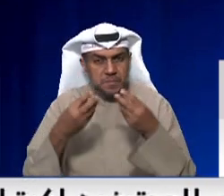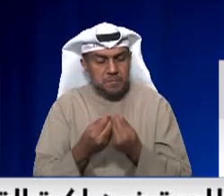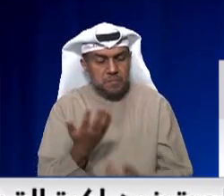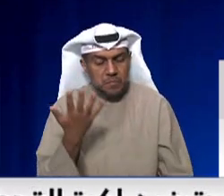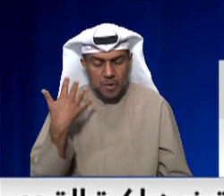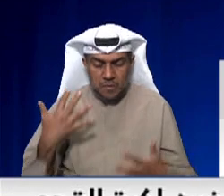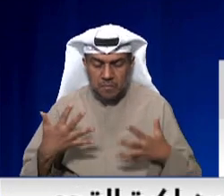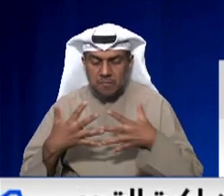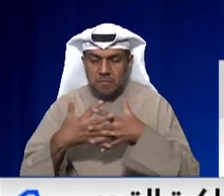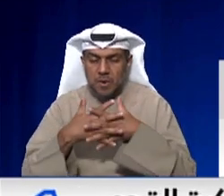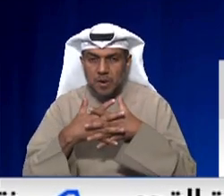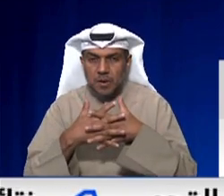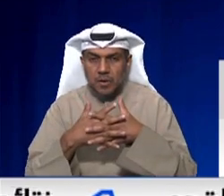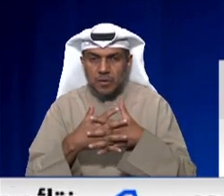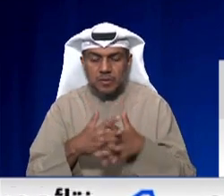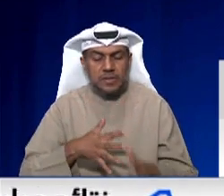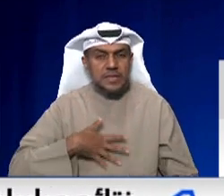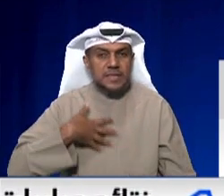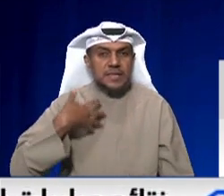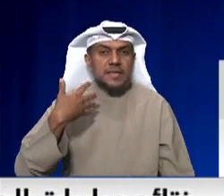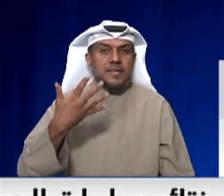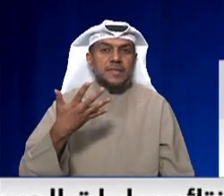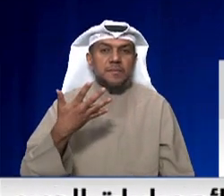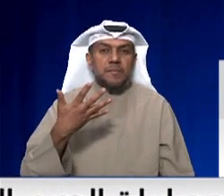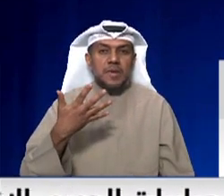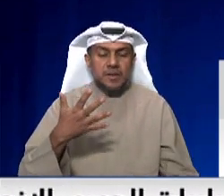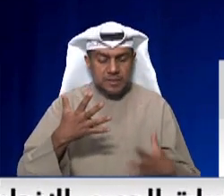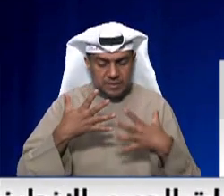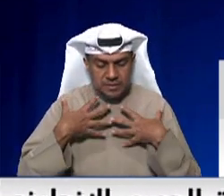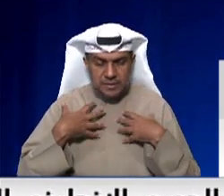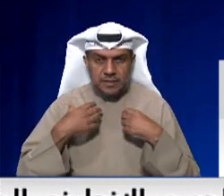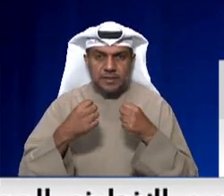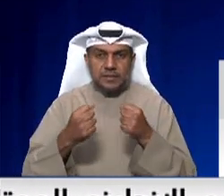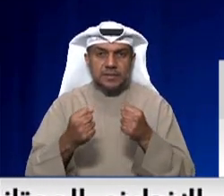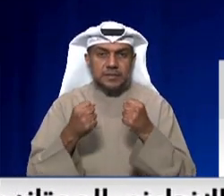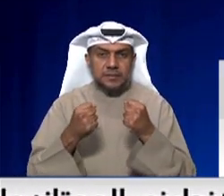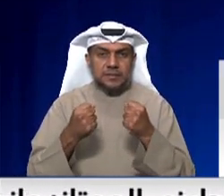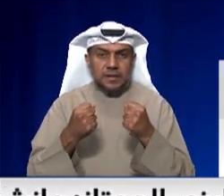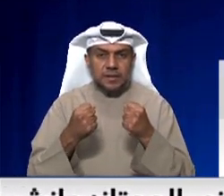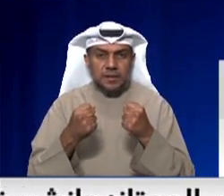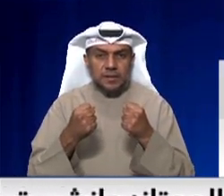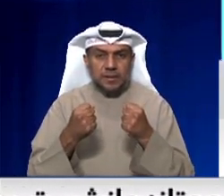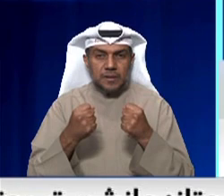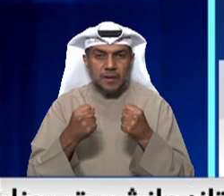أذربيجان الصديقة، ومتمنيا سموه رعاه الله لفخامته